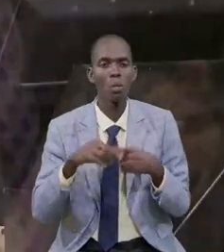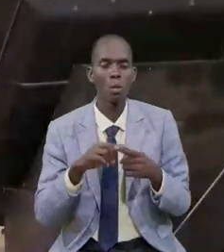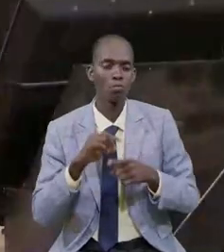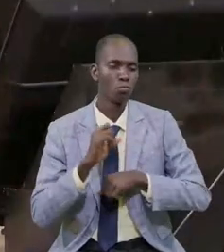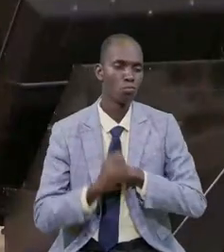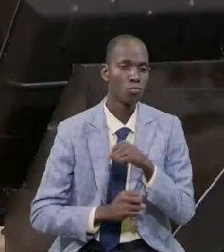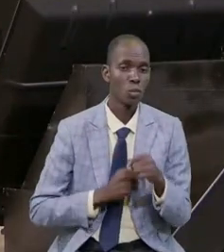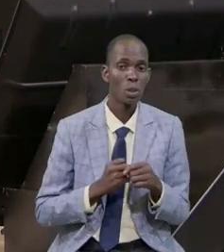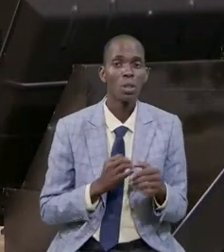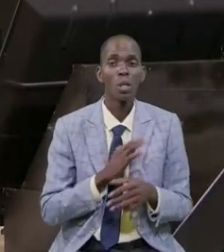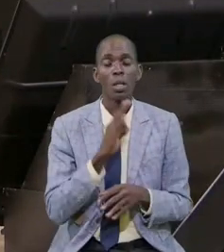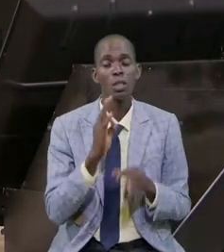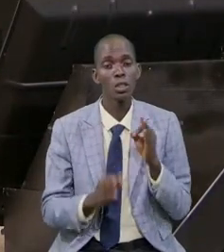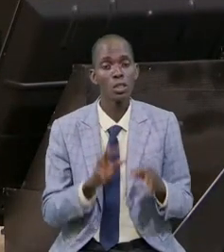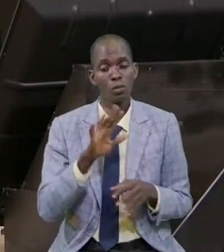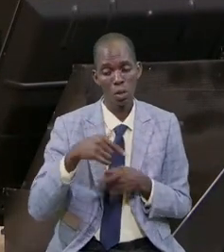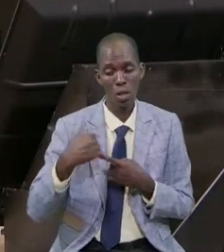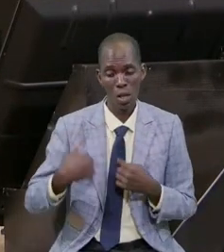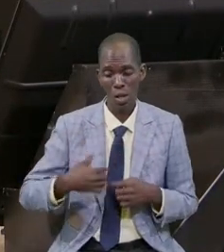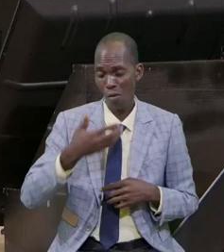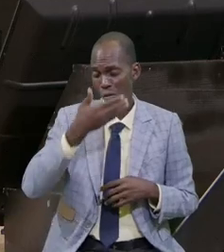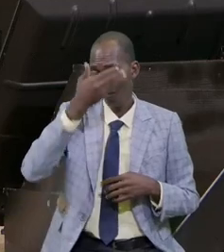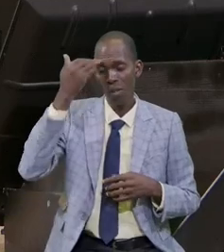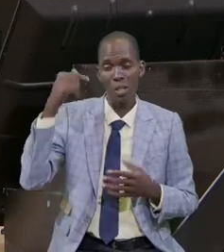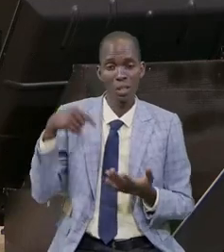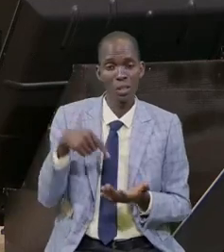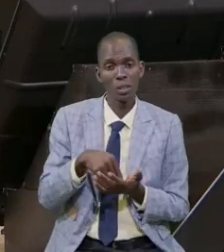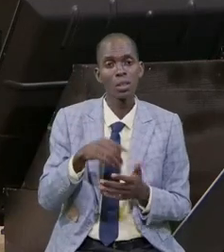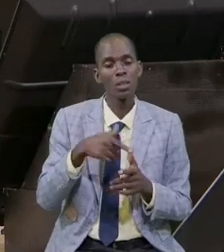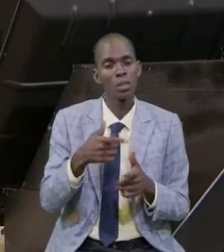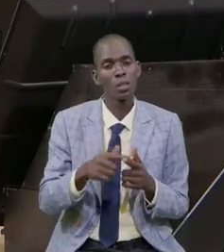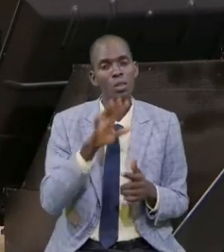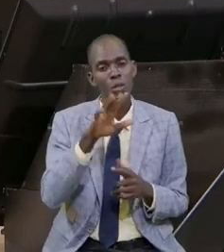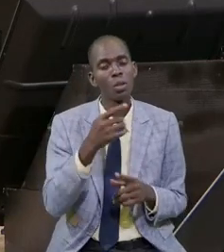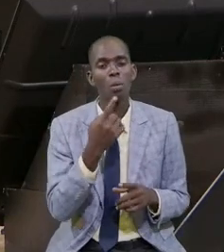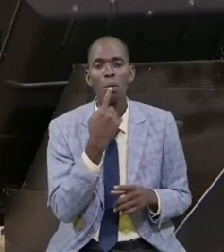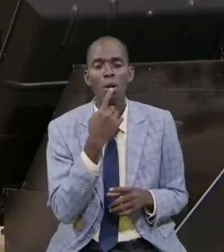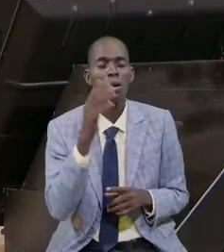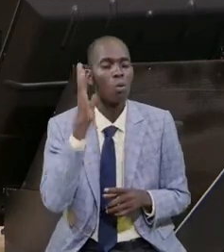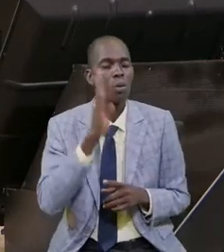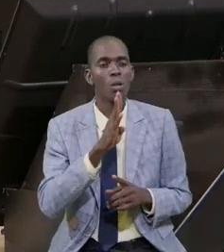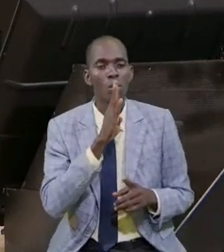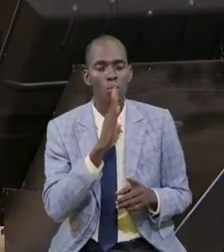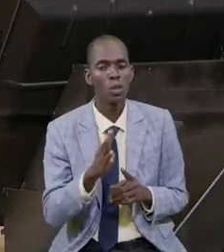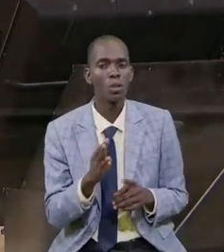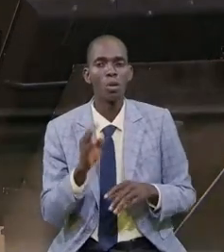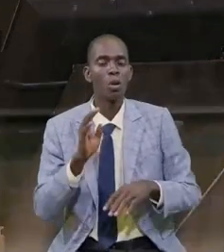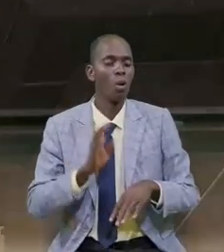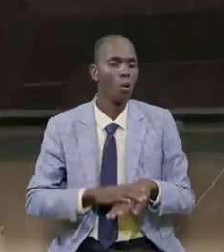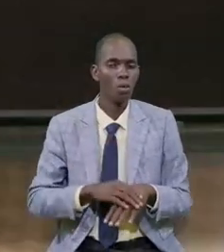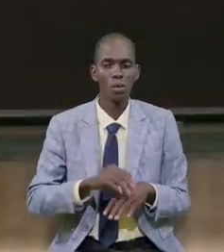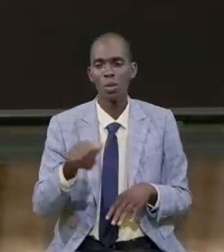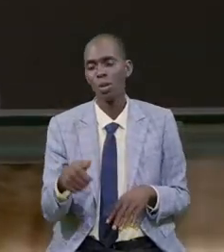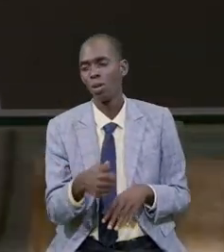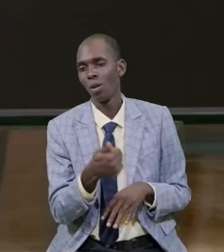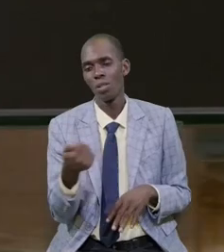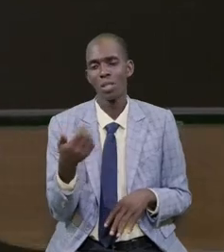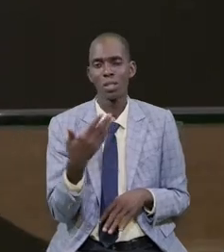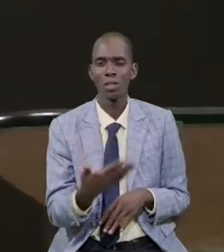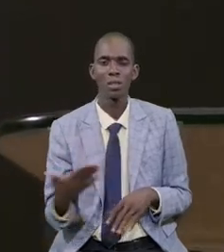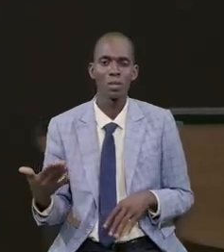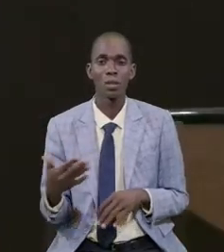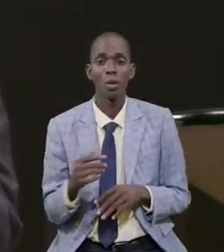de Christ, dit que le ciel et la terre passeront, mais mes paroles ne passeront pas. Lorsqu'on a cette